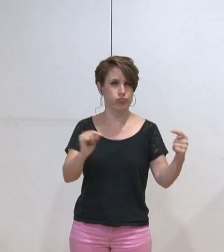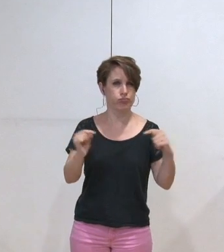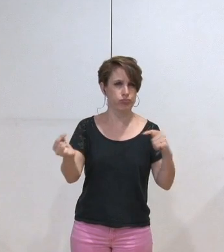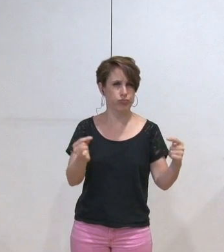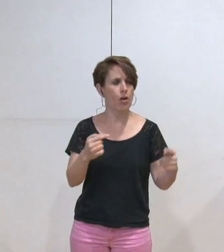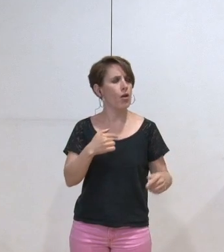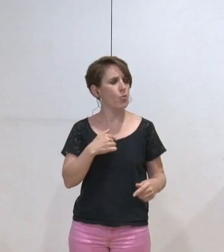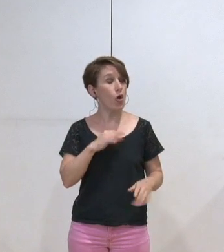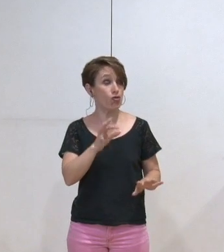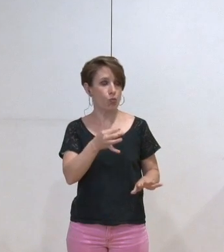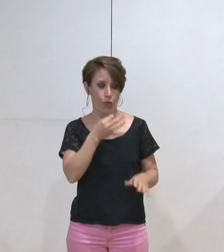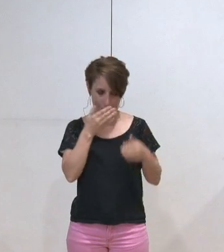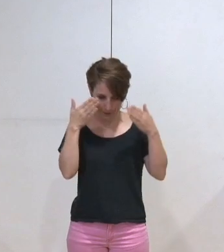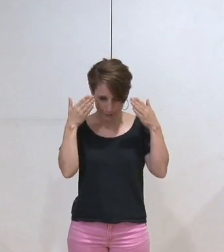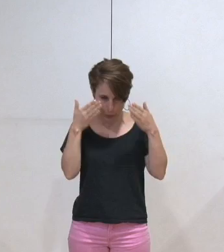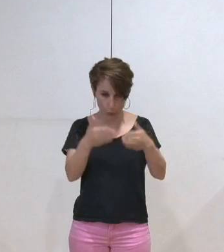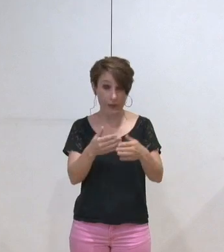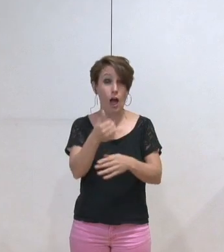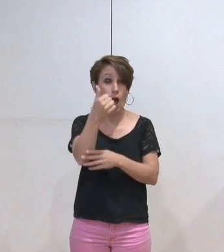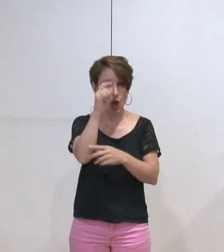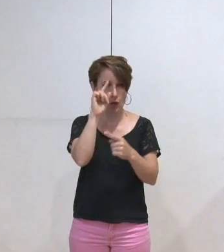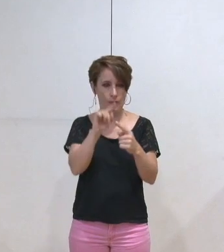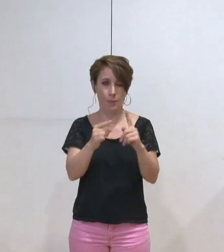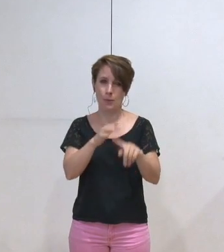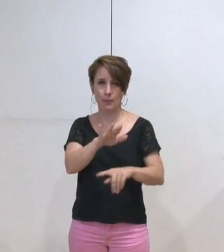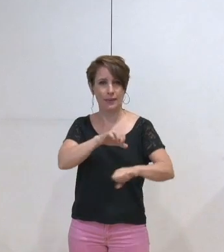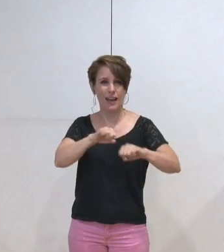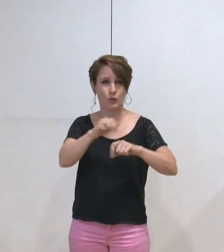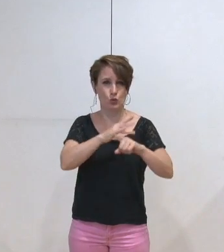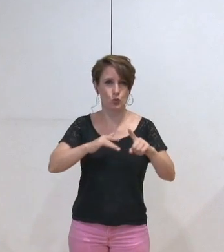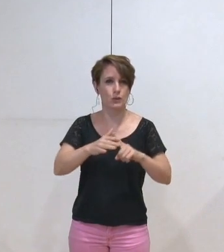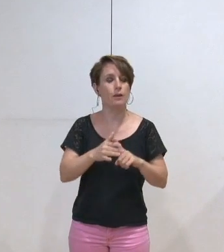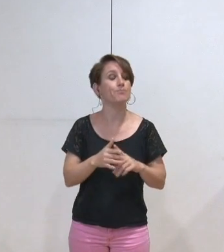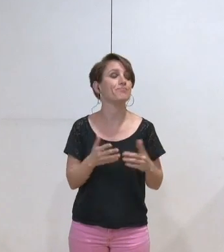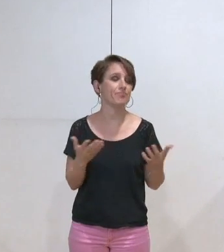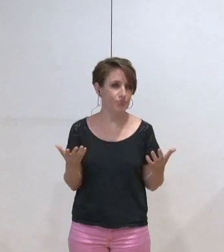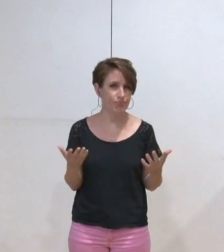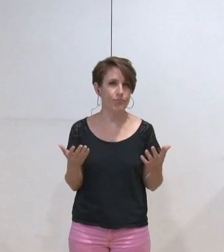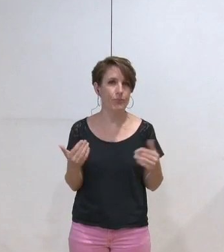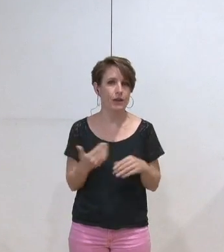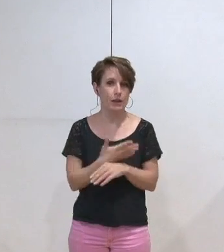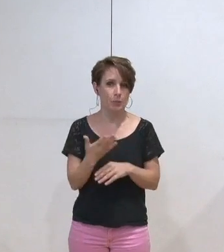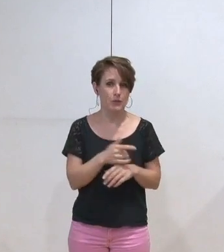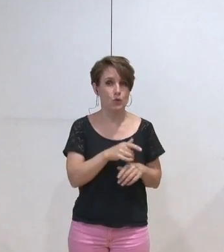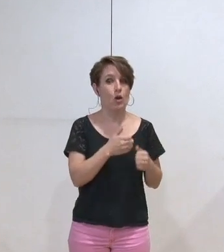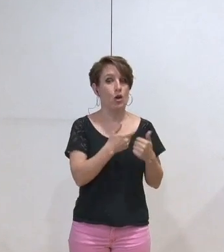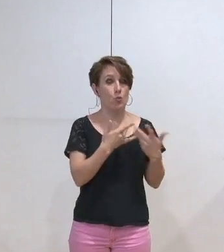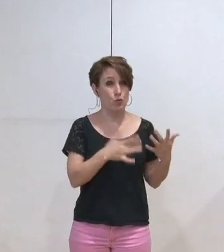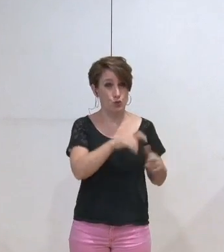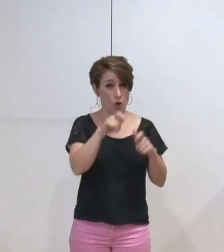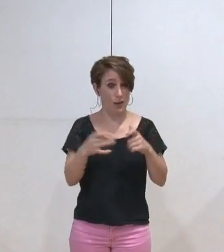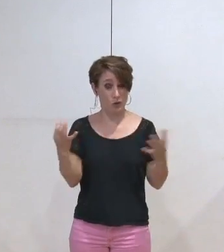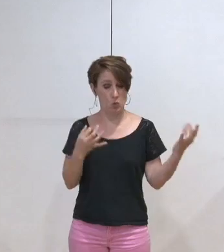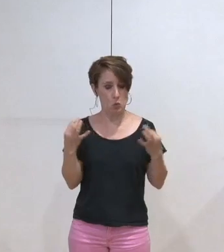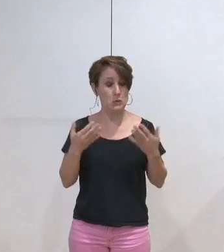l'action sociale en effet plusieurs personnes m'ont récemment fait remonter des problématiques concernant l'espace personnes âgées à